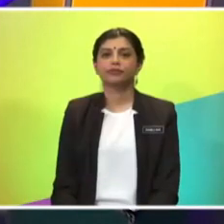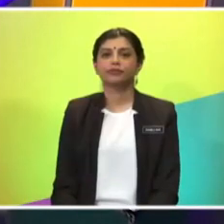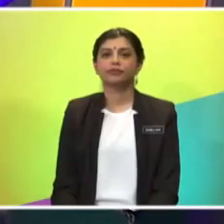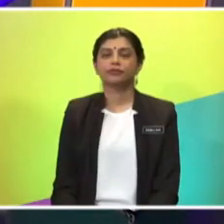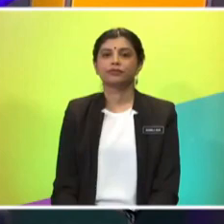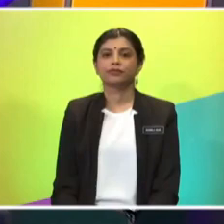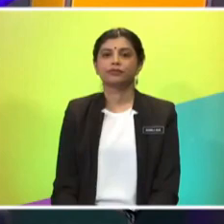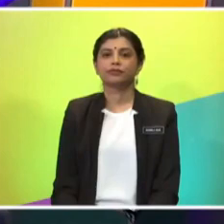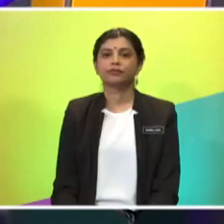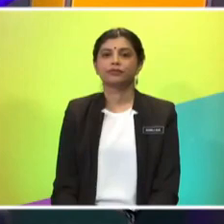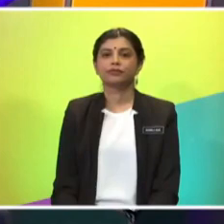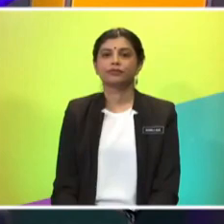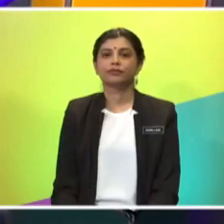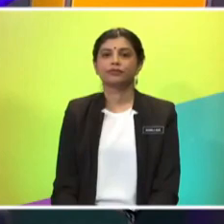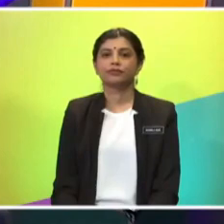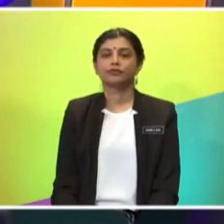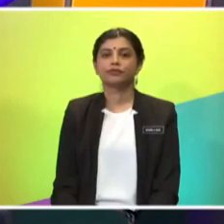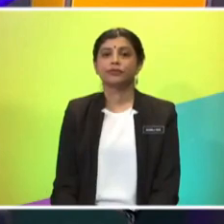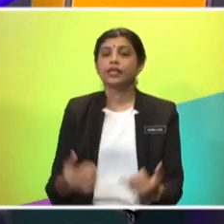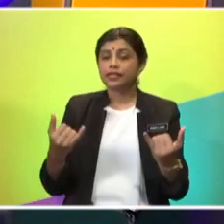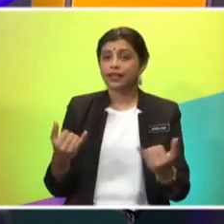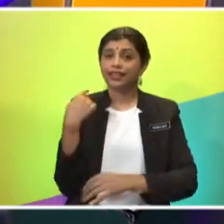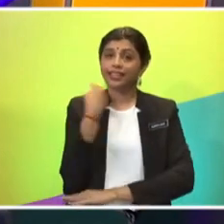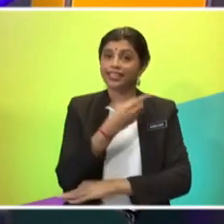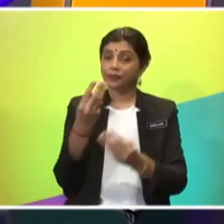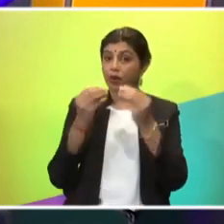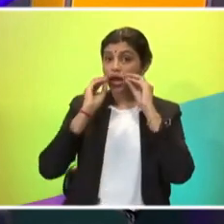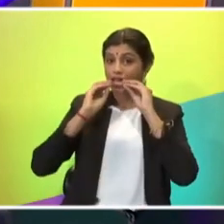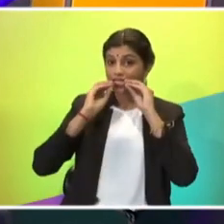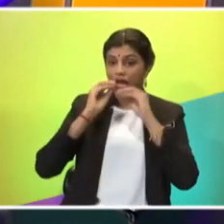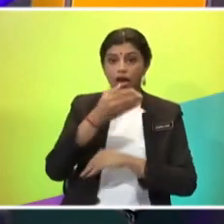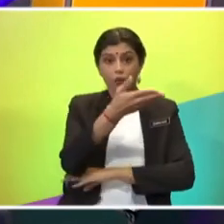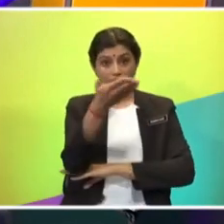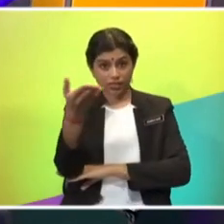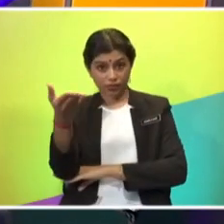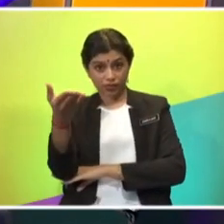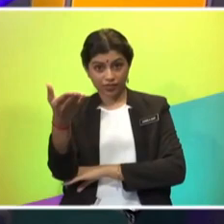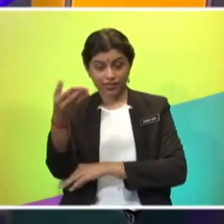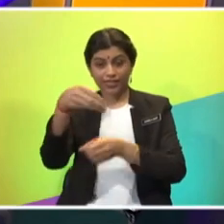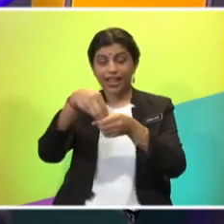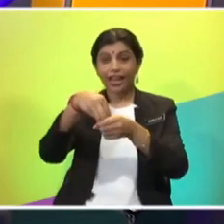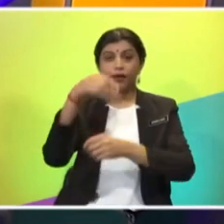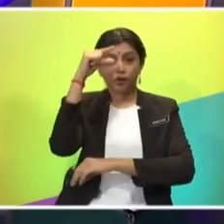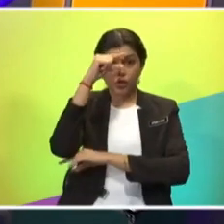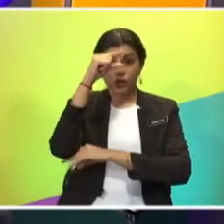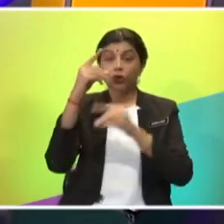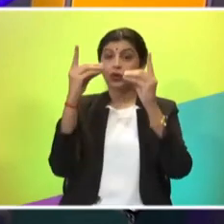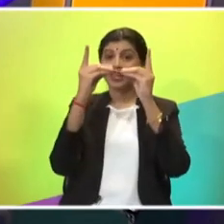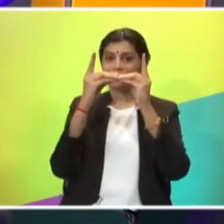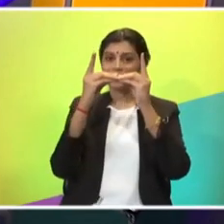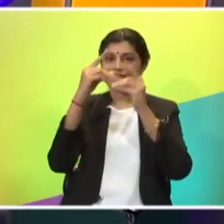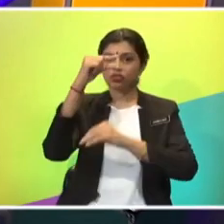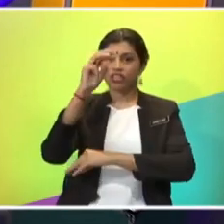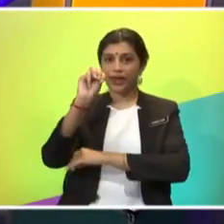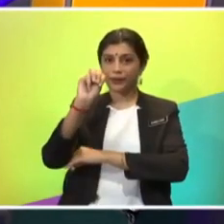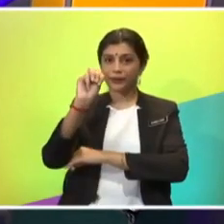ajak adik-adik kita yang sekarang ni pun sudah berada dengan kita pada ketika ini di Google Meet. Saya nak ucapkan Assalamualaikum semua.